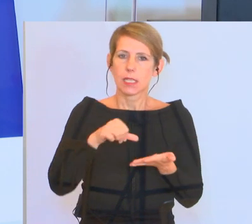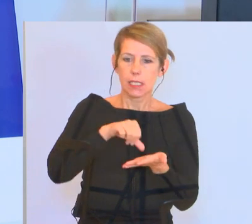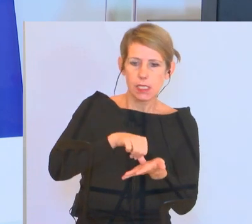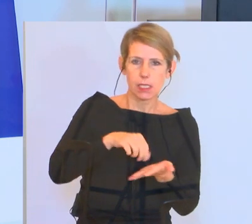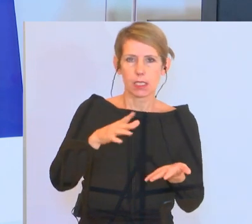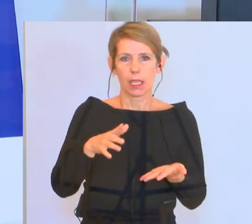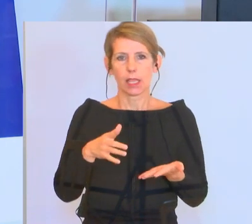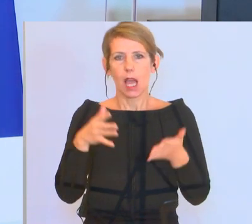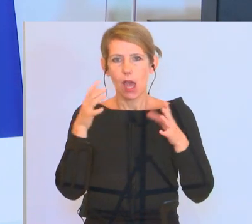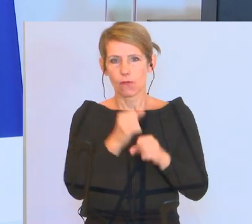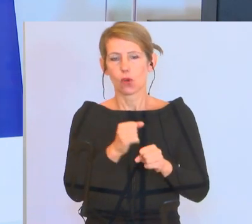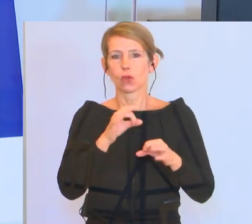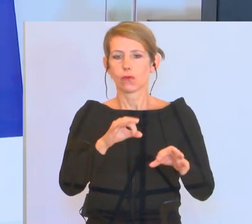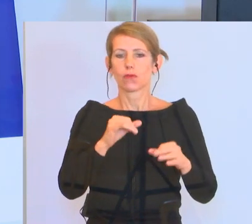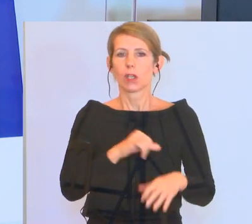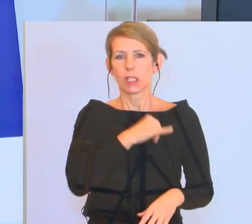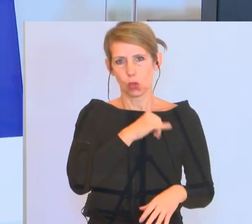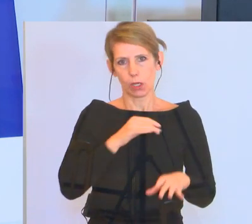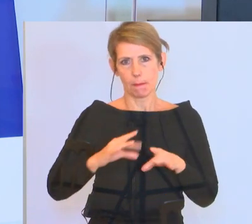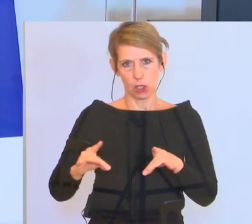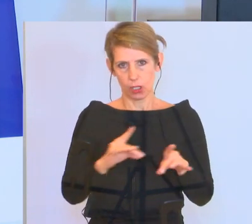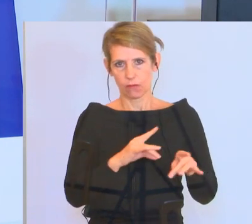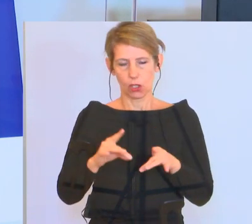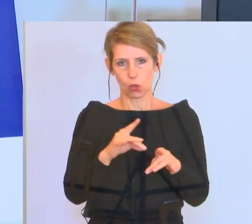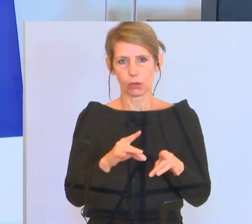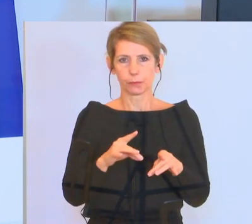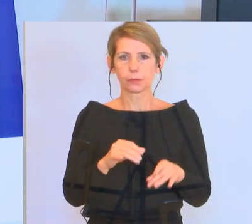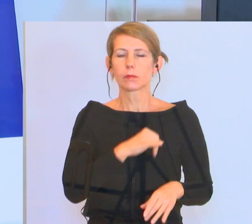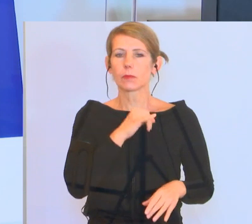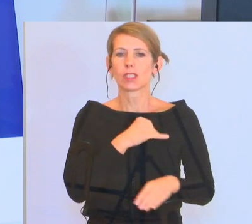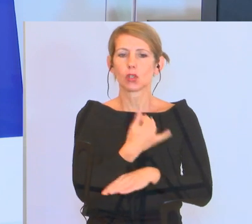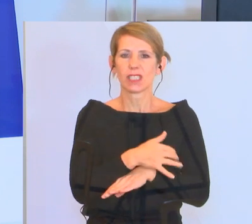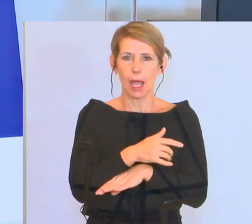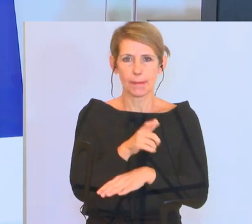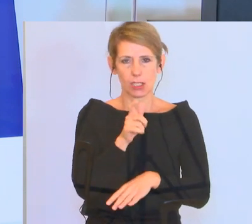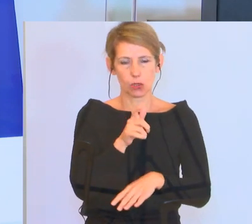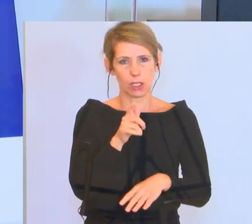Fokus für die Jugendbeschäftigung. Das bedeutet, die Jugendarbeitslosigkeit zu